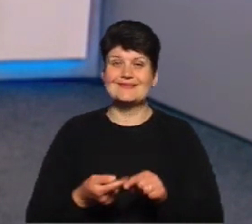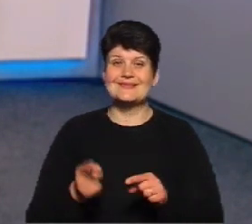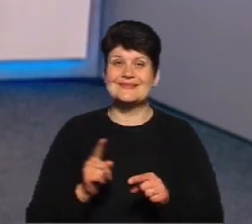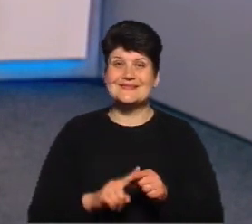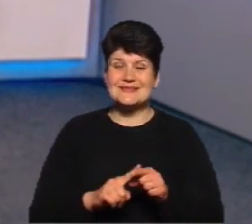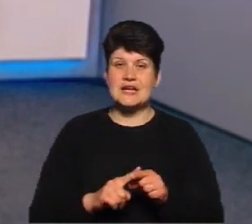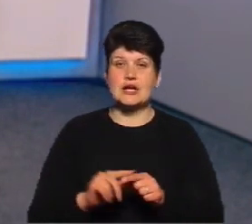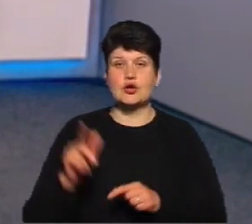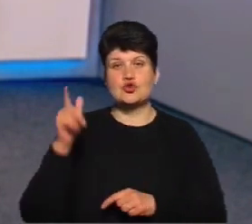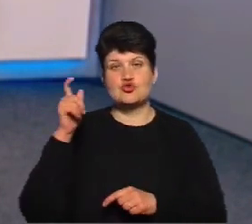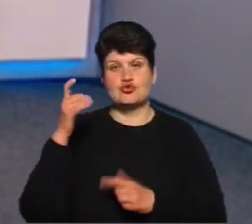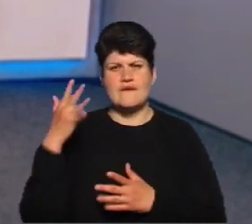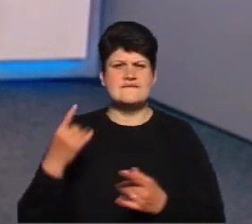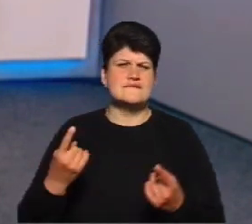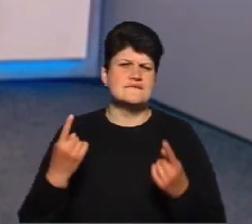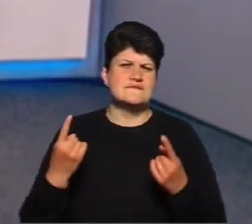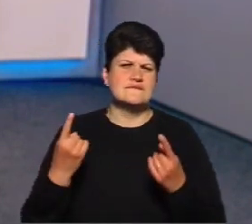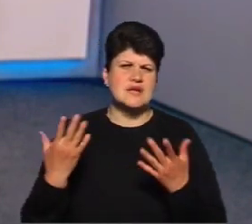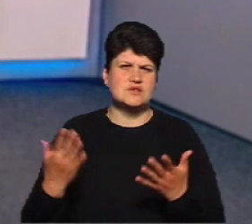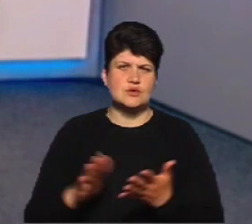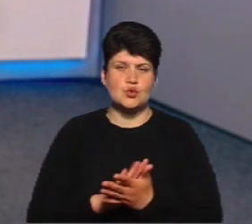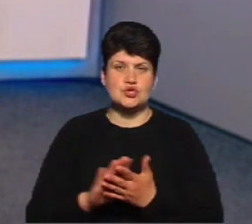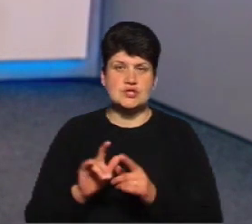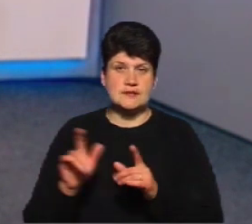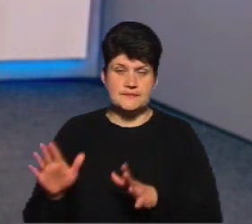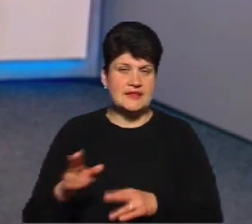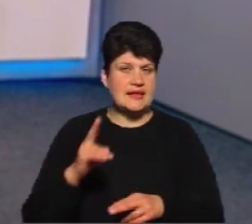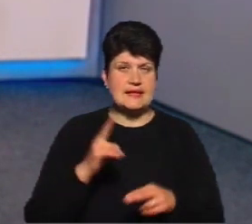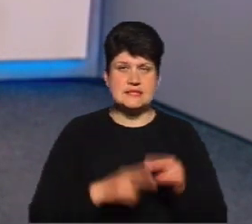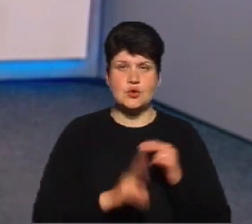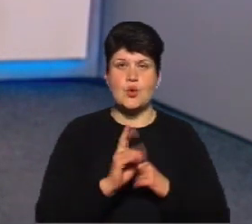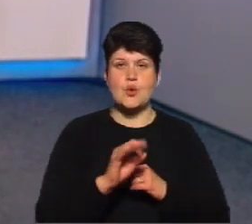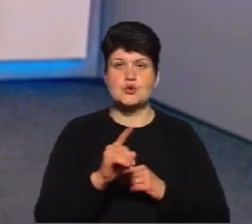Чорткові, величезні очисні. Не завершено в Козові.